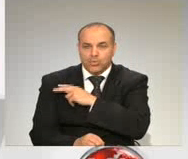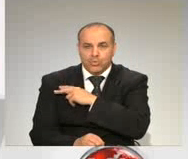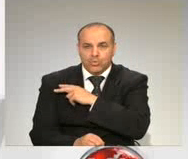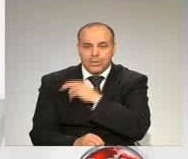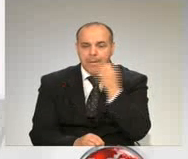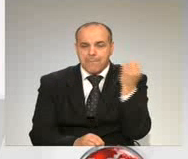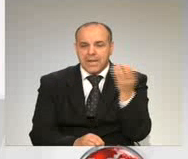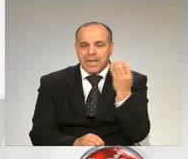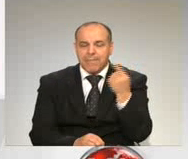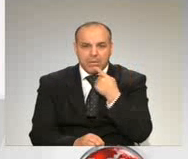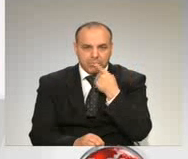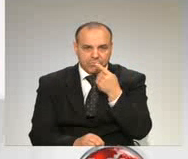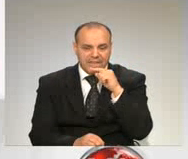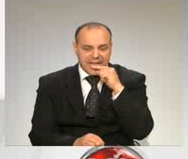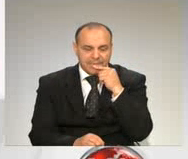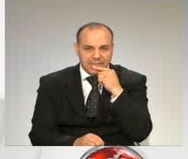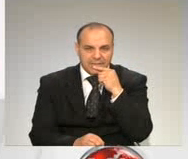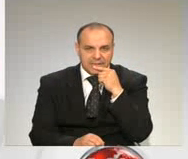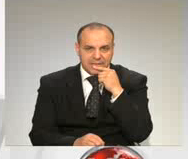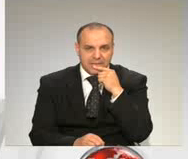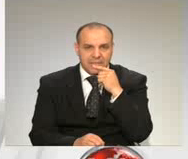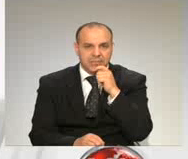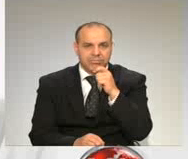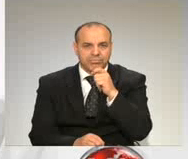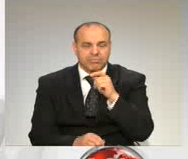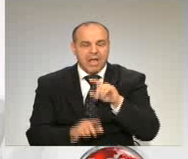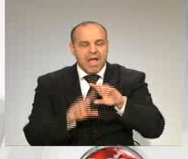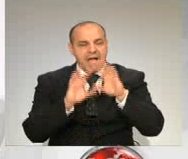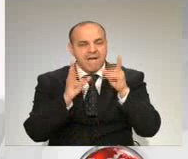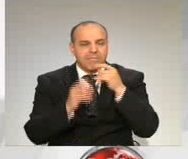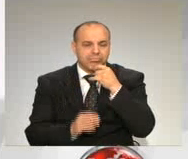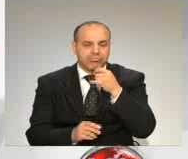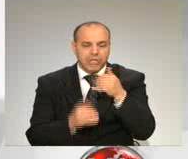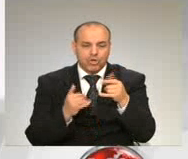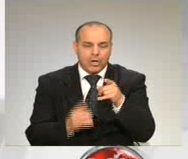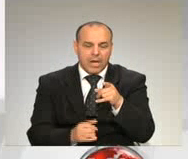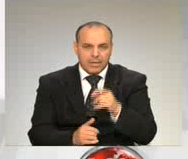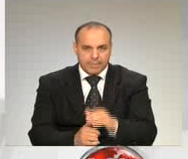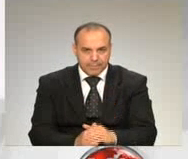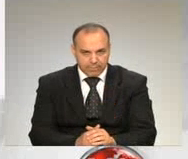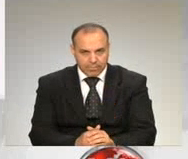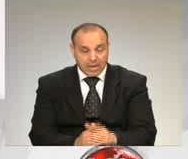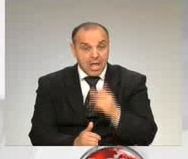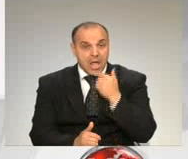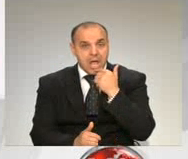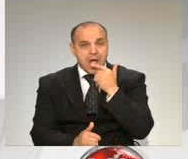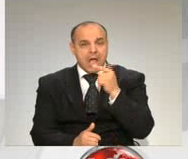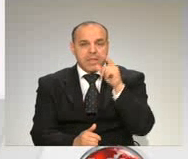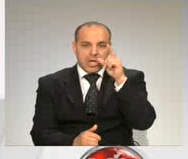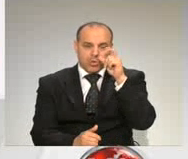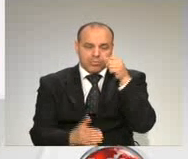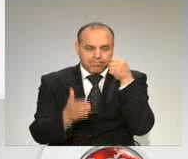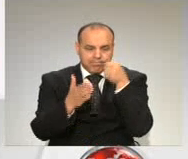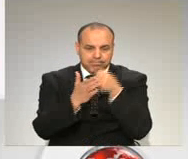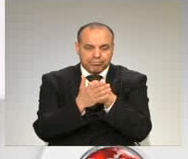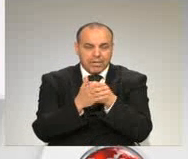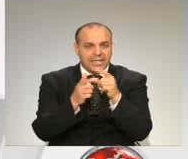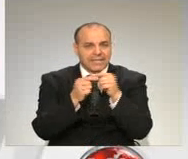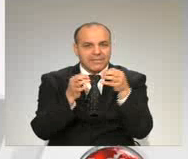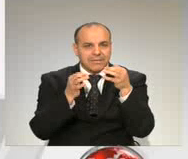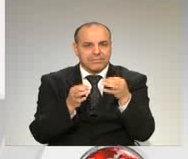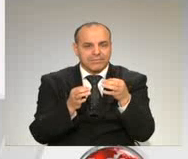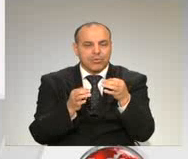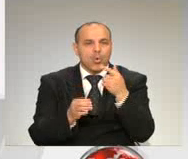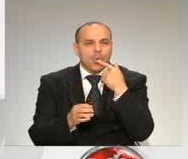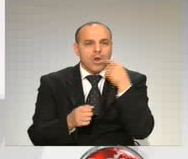من الحماية المدنية بجابس لمراسل وكالة تونس إفريقيا للأنباء بالجهة. وتمثلت صورة الحادث وفق ذات المصدر